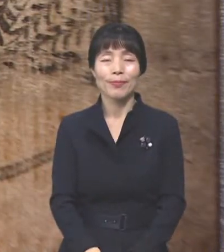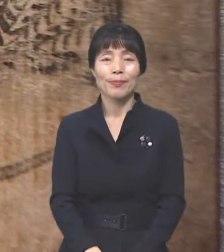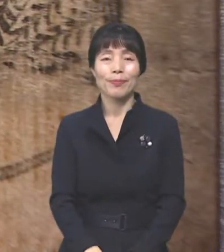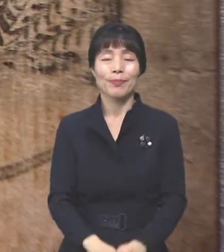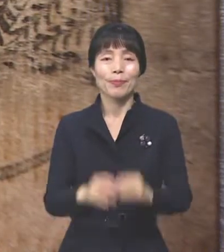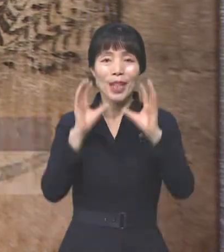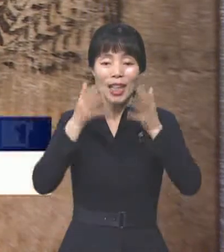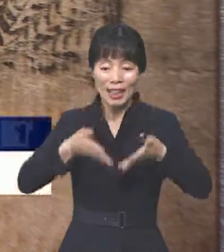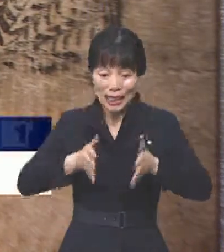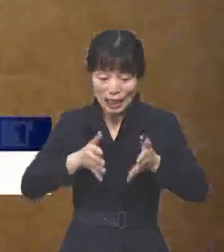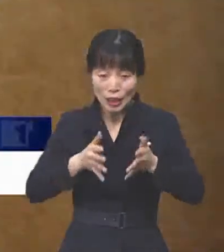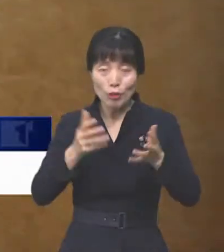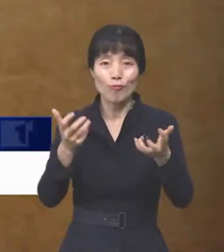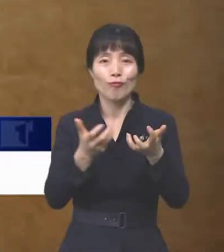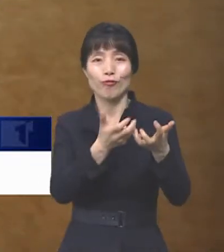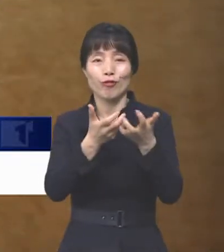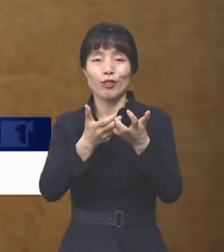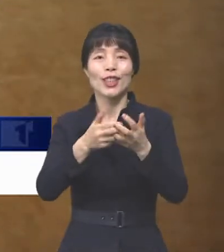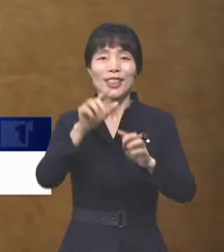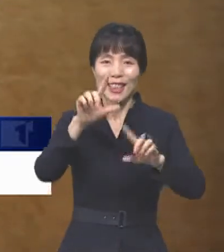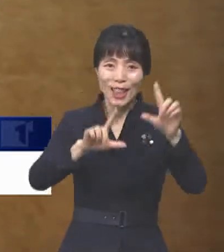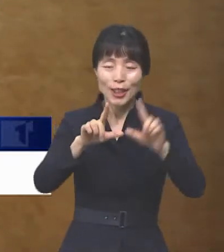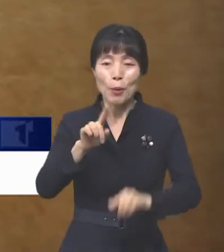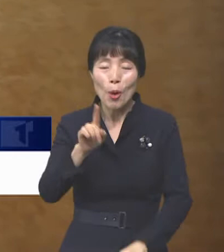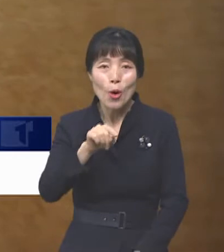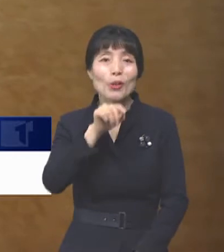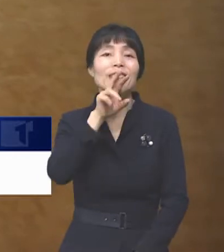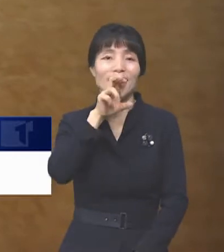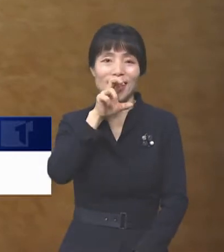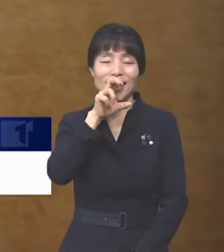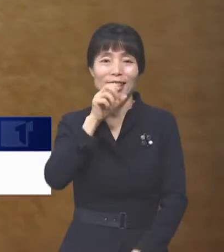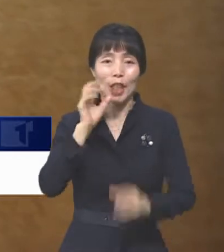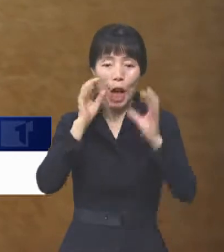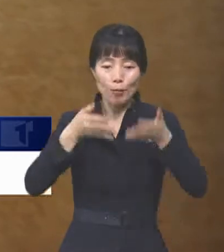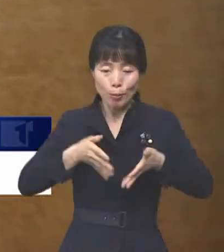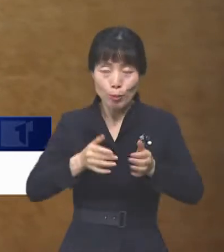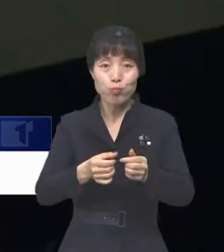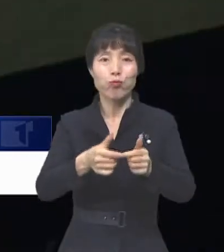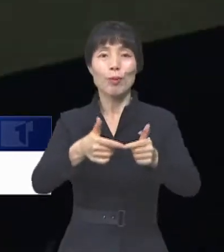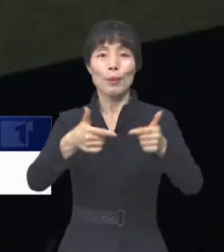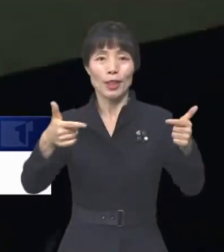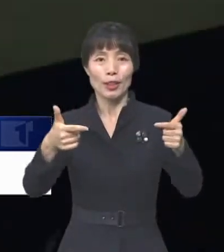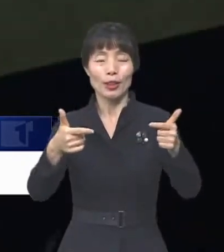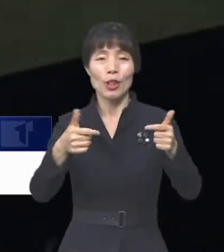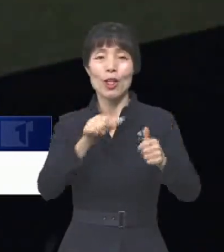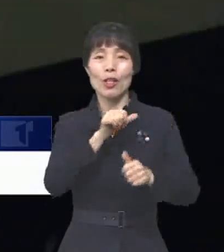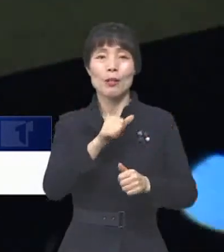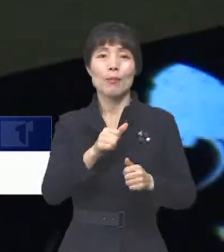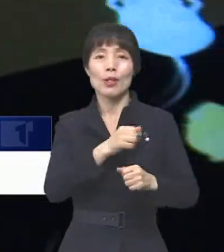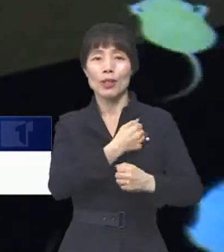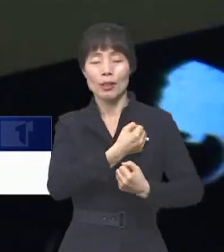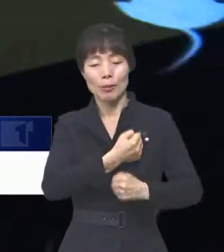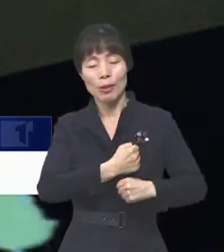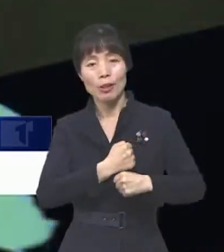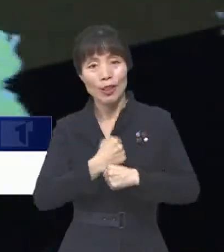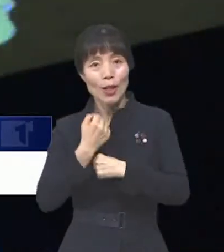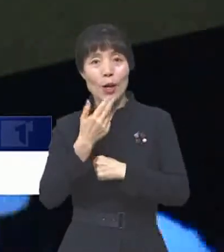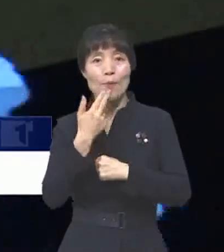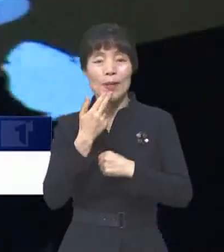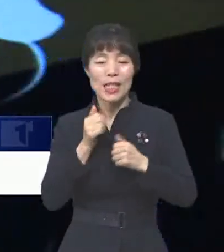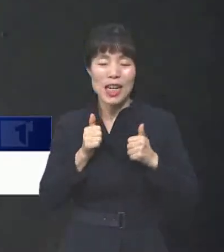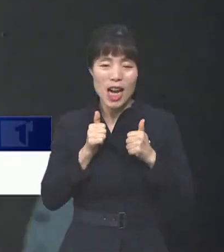다산과 풍요의 상징으로 통하는 쥐. 번식이 왕성한 데다 항상 쉬지 않고 일을 갈아야 하는 특성이